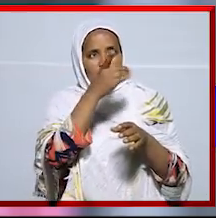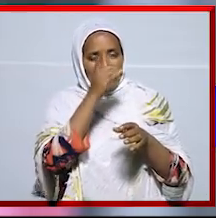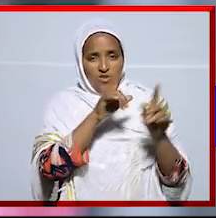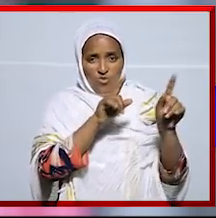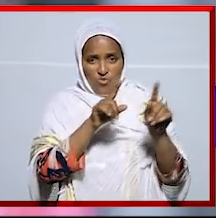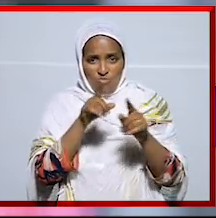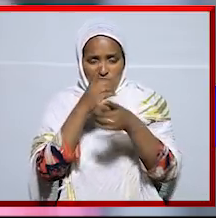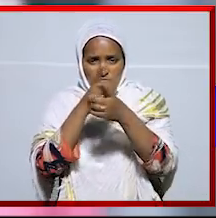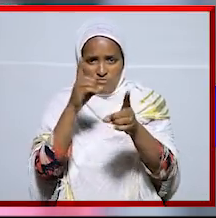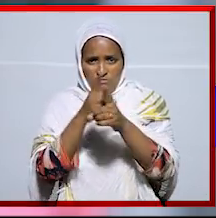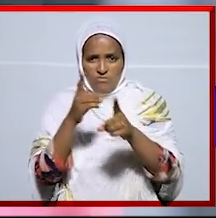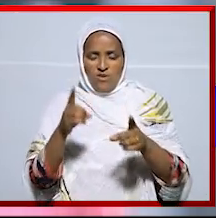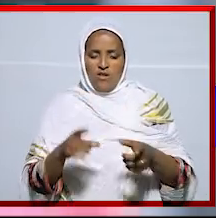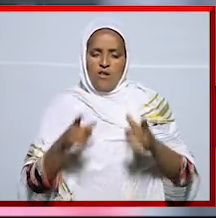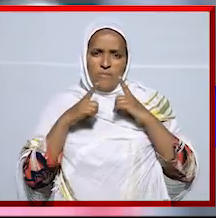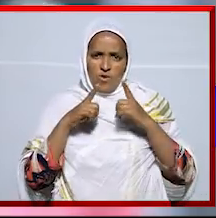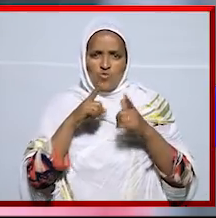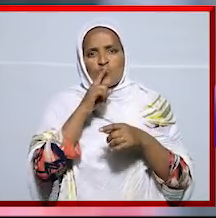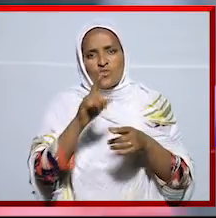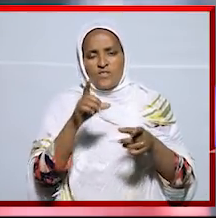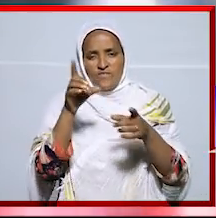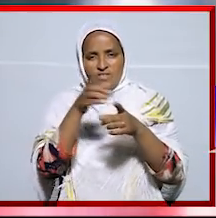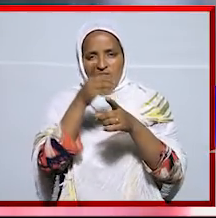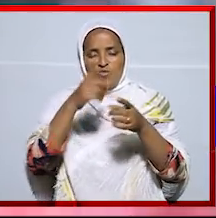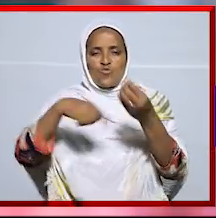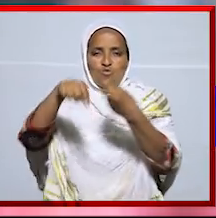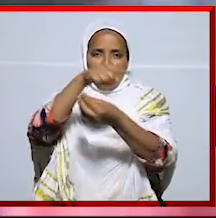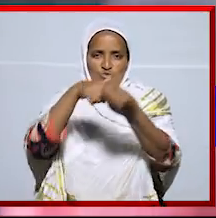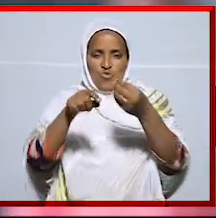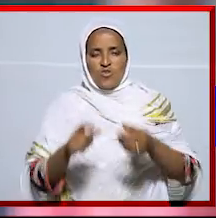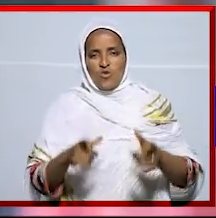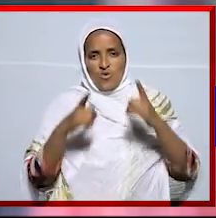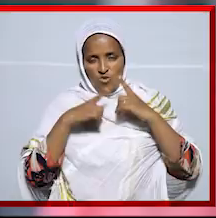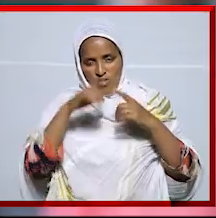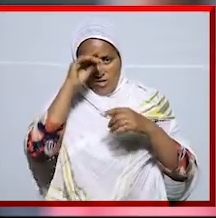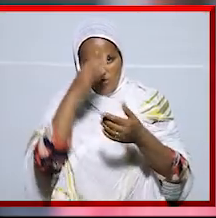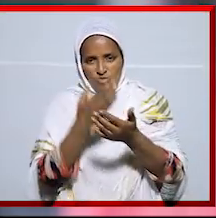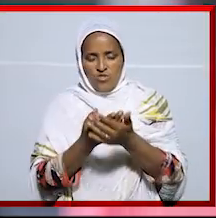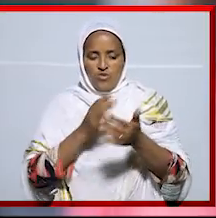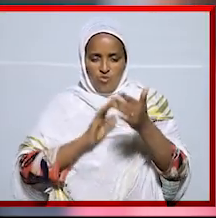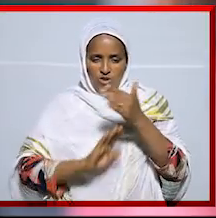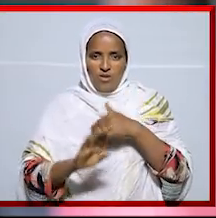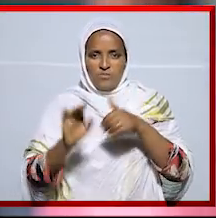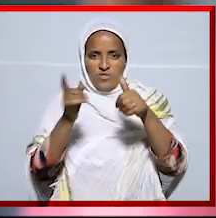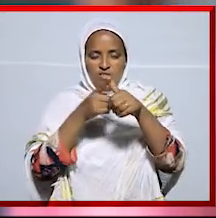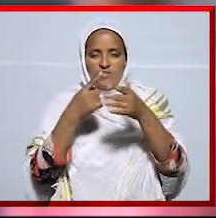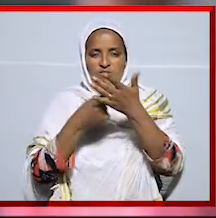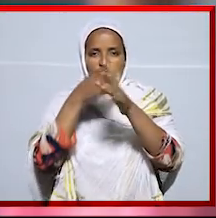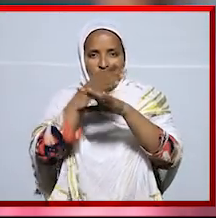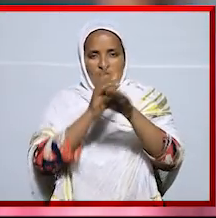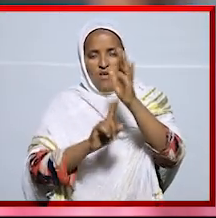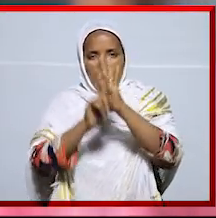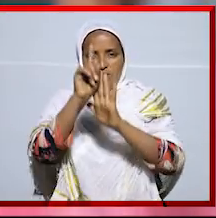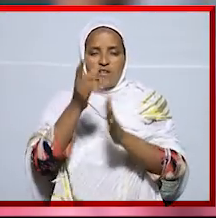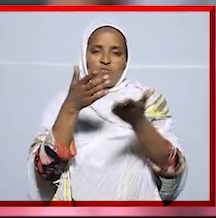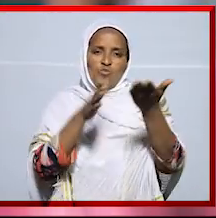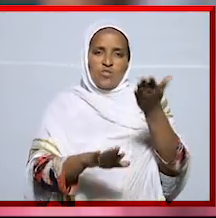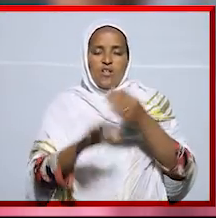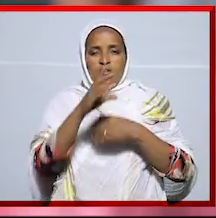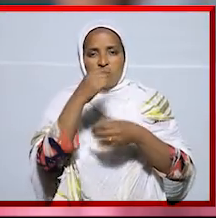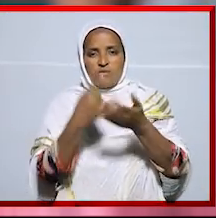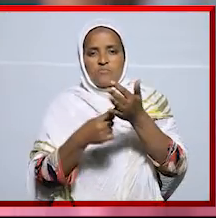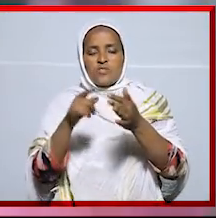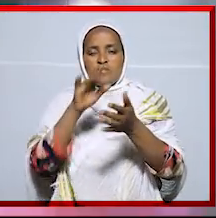እንግዲህ የተፈጠረው ለመኖር ነው የተፈጠረው። ዞሮ ዞሮ ይኖራል። የሰው ልጅ ይወለዳል መጀመሪያ፣ ከዛ ያድጋል፣